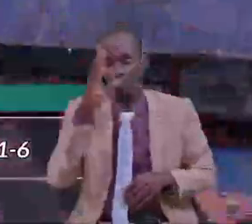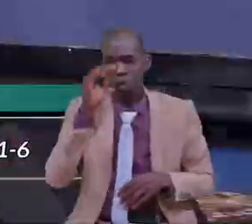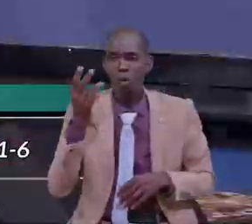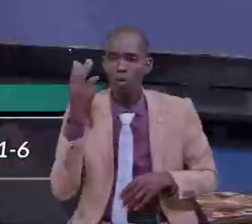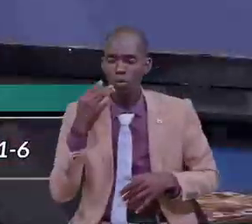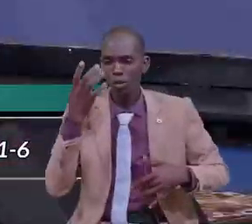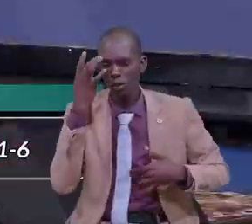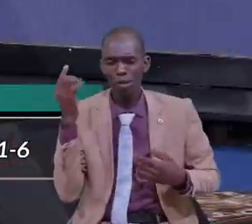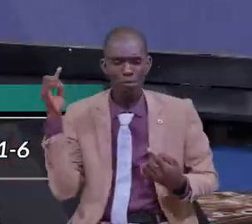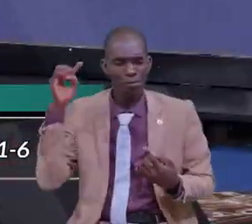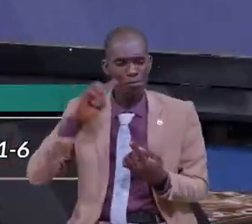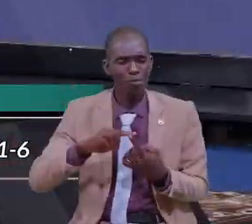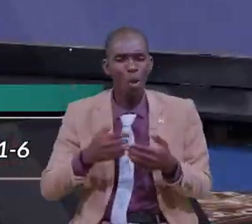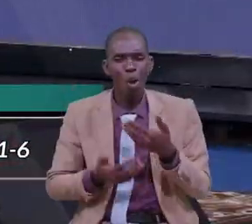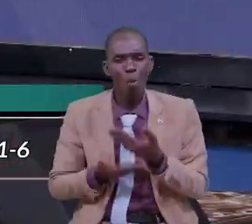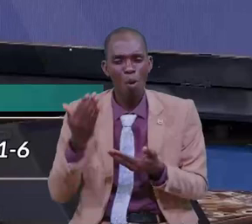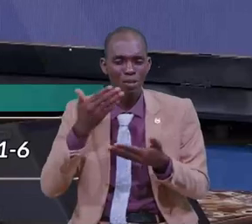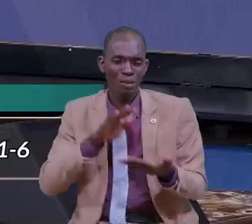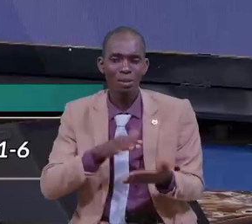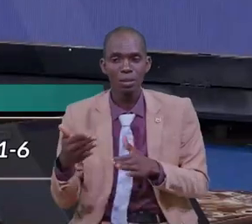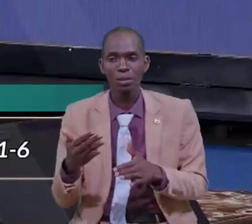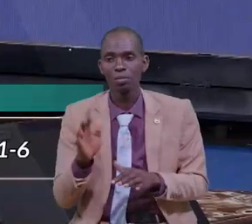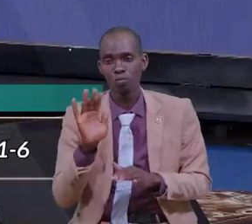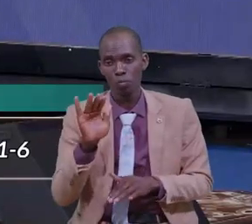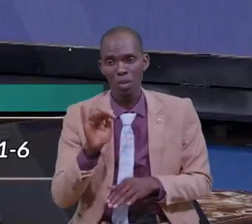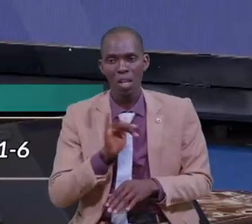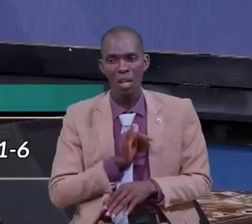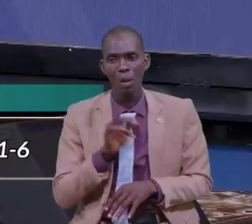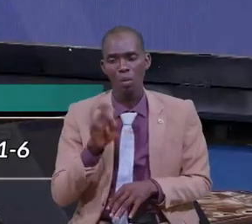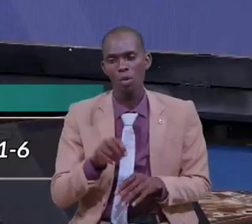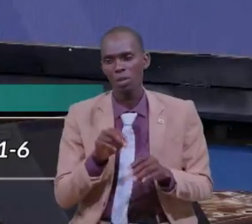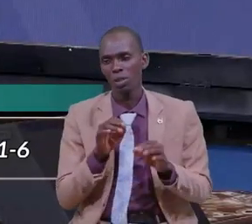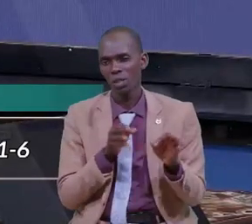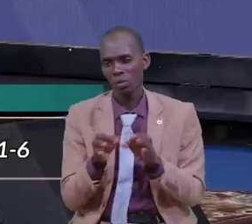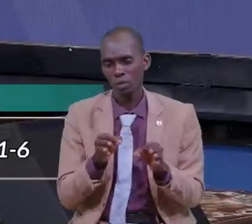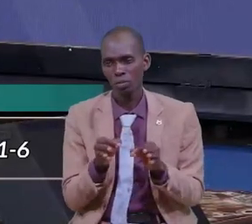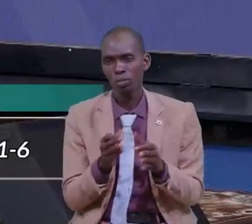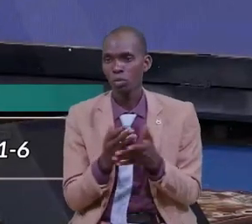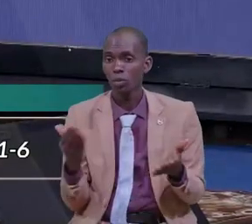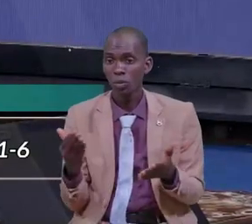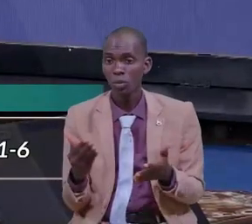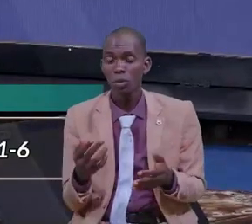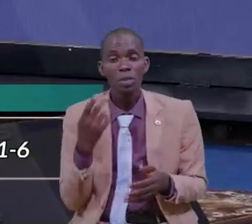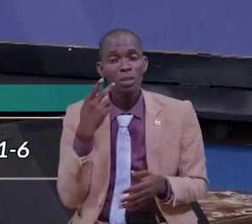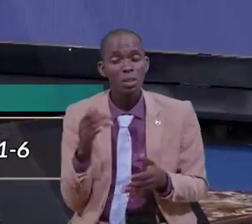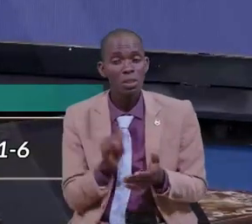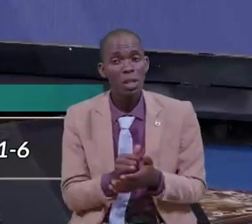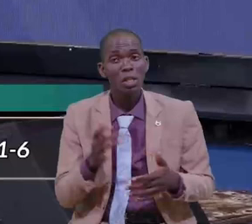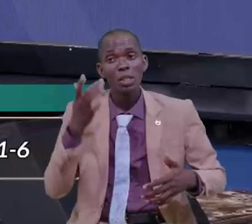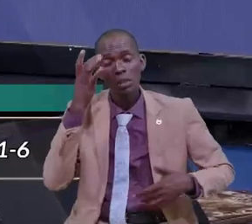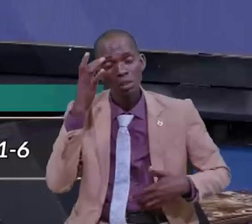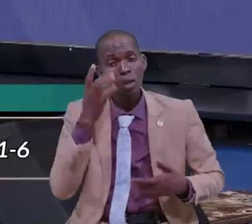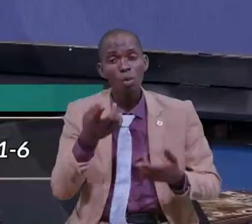malade jusqu'à la mort. Je dois vous expliquer quelque chose. La maladie